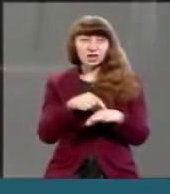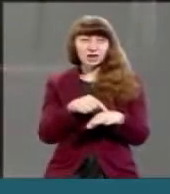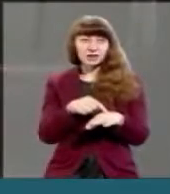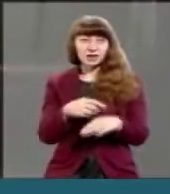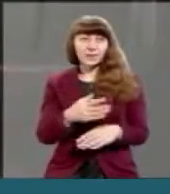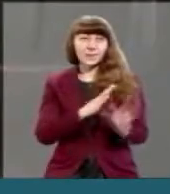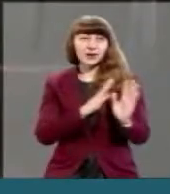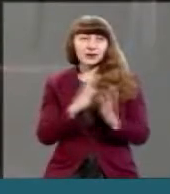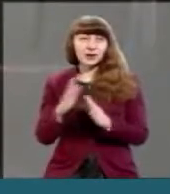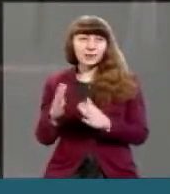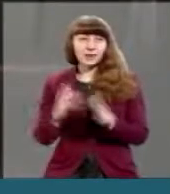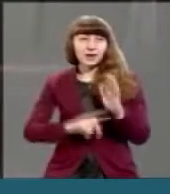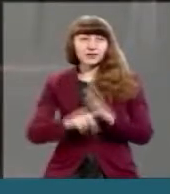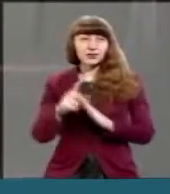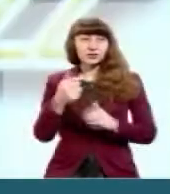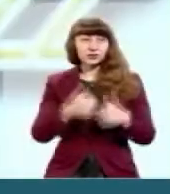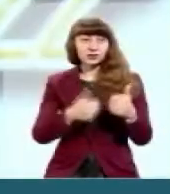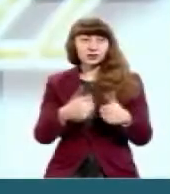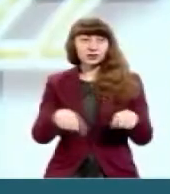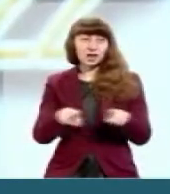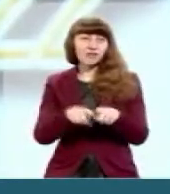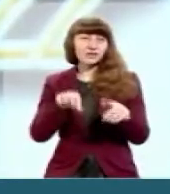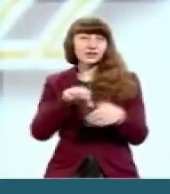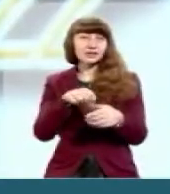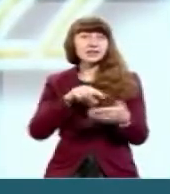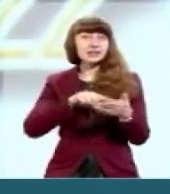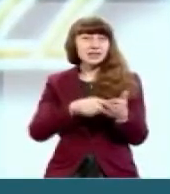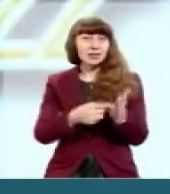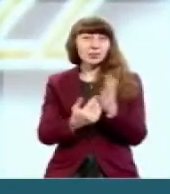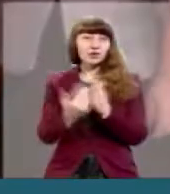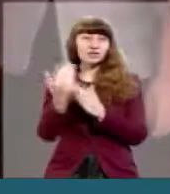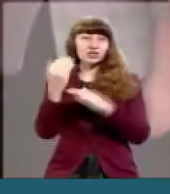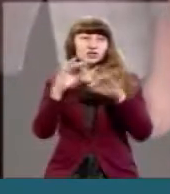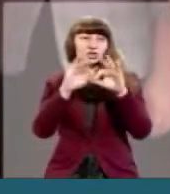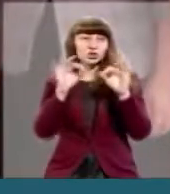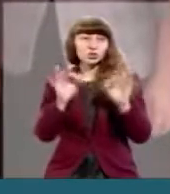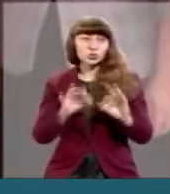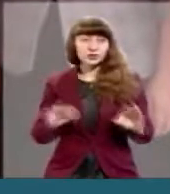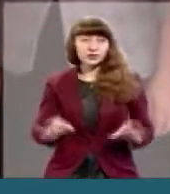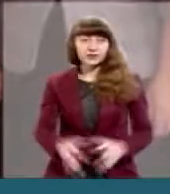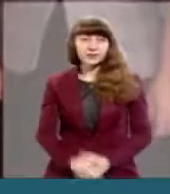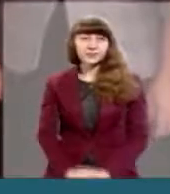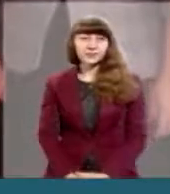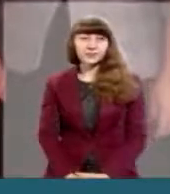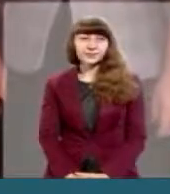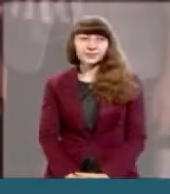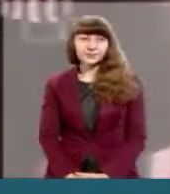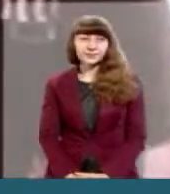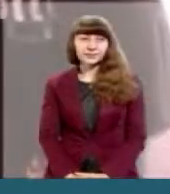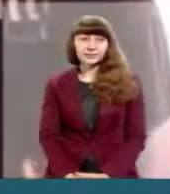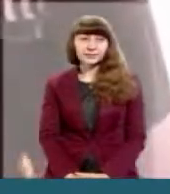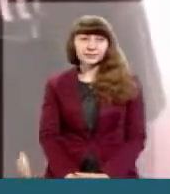қасиеттерді насихаттап, өнерлі арулардың рухын көтеру басты мақсат болды дейді шараны ұйымдастырған Үміт 2050 қоғамдық қорының